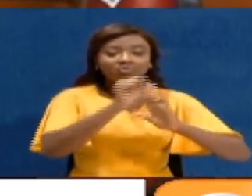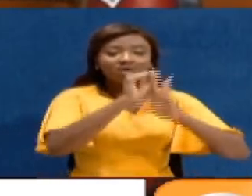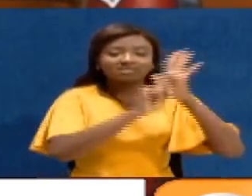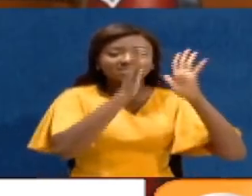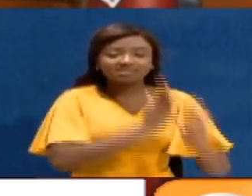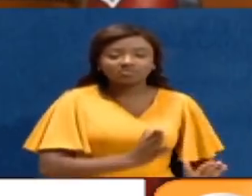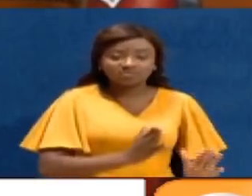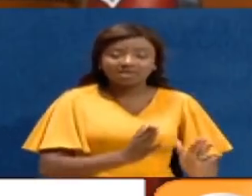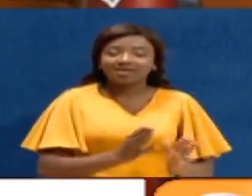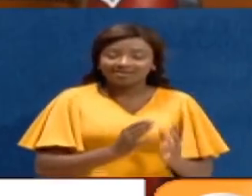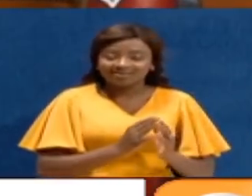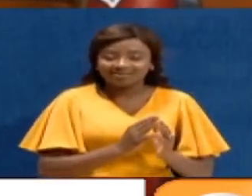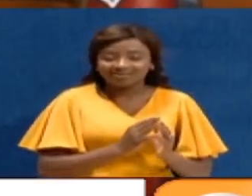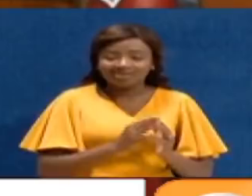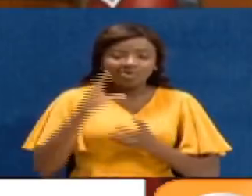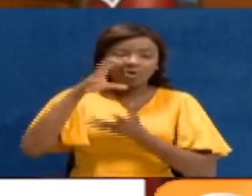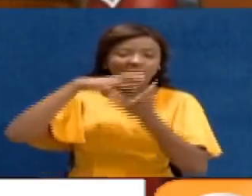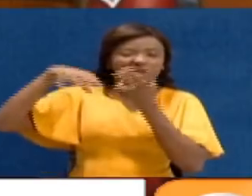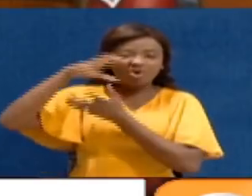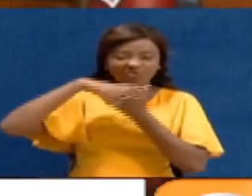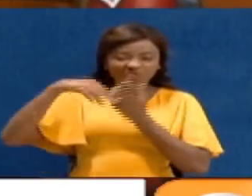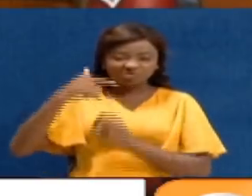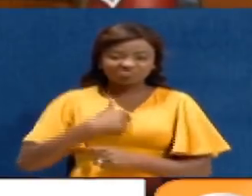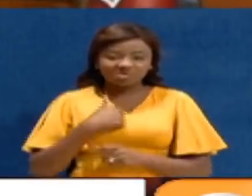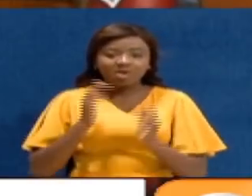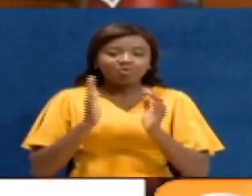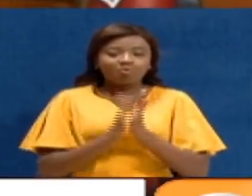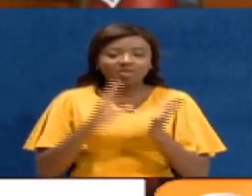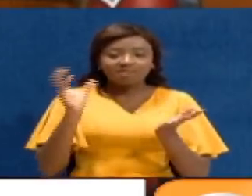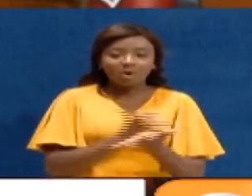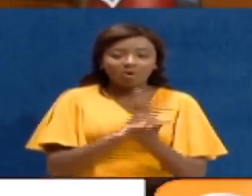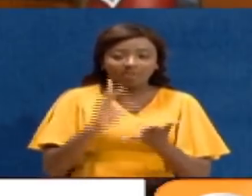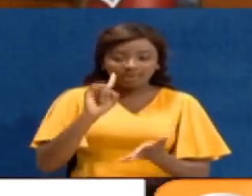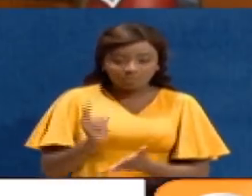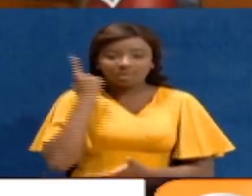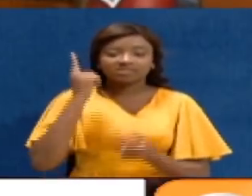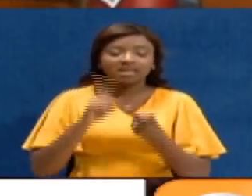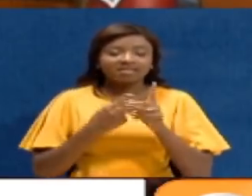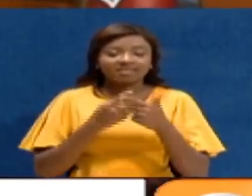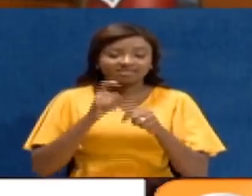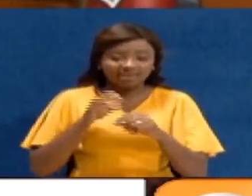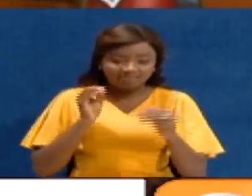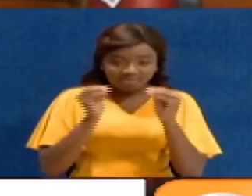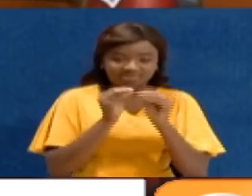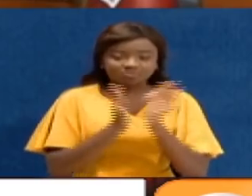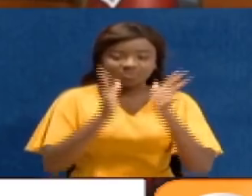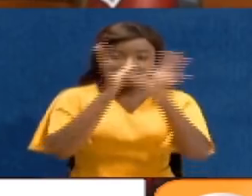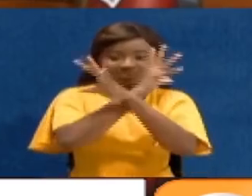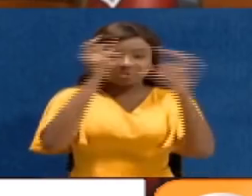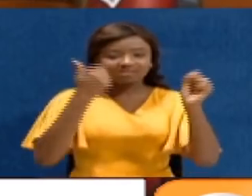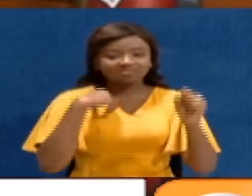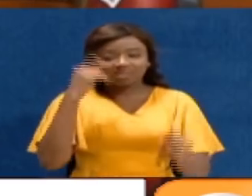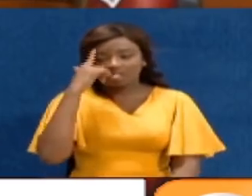walini confuse na pombe kwanza. By the time I was meeting the president for the signing, I was